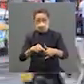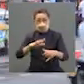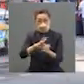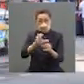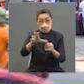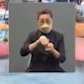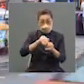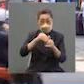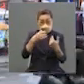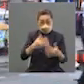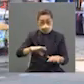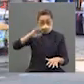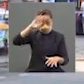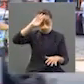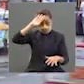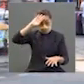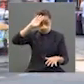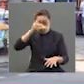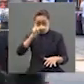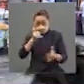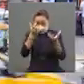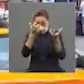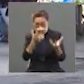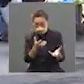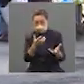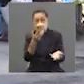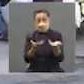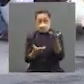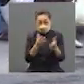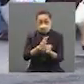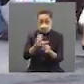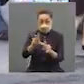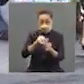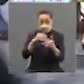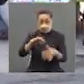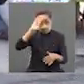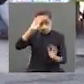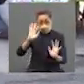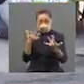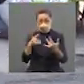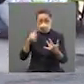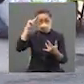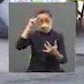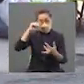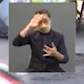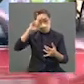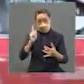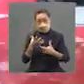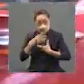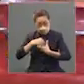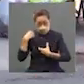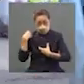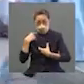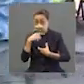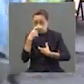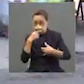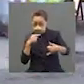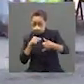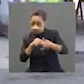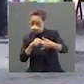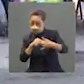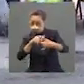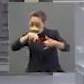หรับดูแลบุคลากรทางการแพทย์ค่ะส่วนกรณีผู้ป่วยที่มีการเสี่ยงต่ออาการรุนแรงนะคะรวมถึงภาวะลองโ